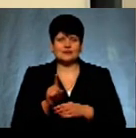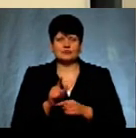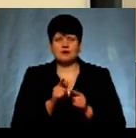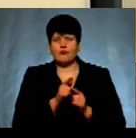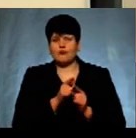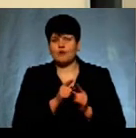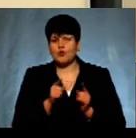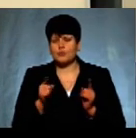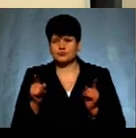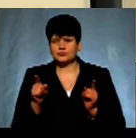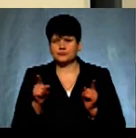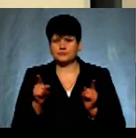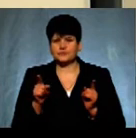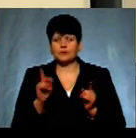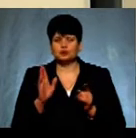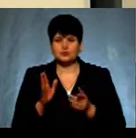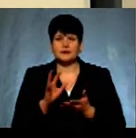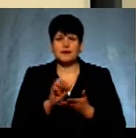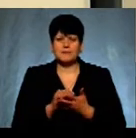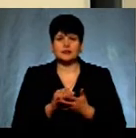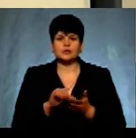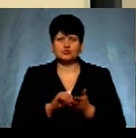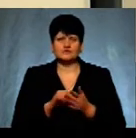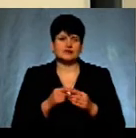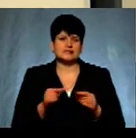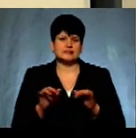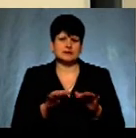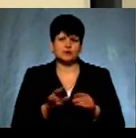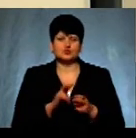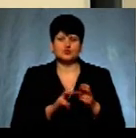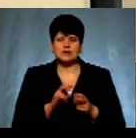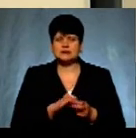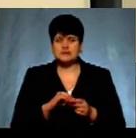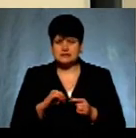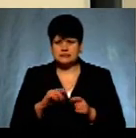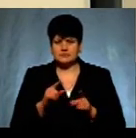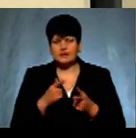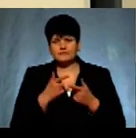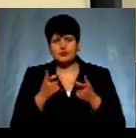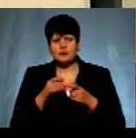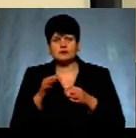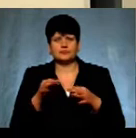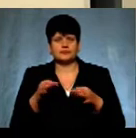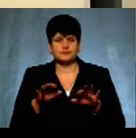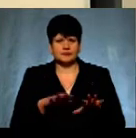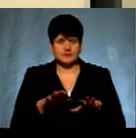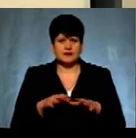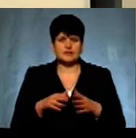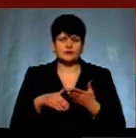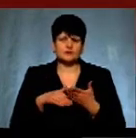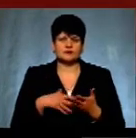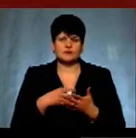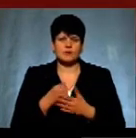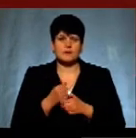між відвідуванням центру зайнятості буде приймати участь у відповідних заходах, шукати також самостійно інформацію про вакансії і сприяти своєму